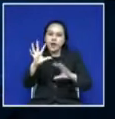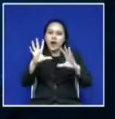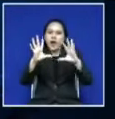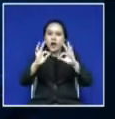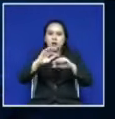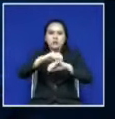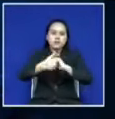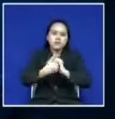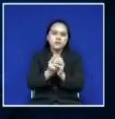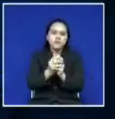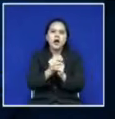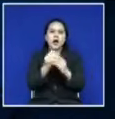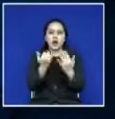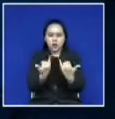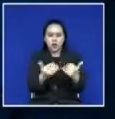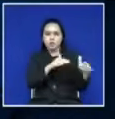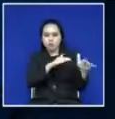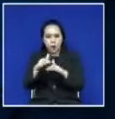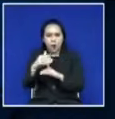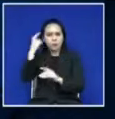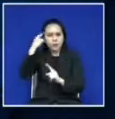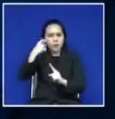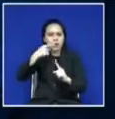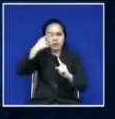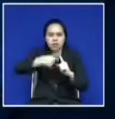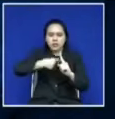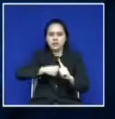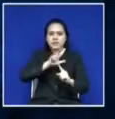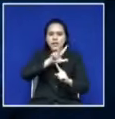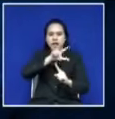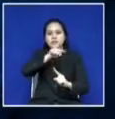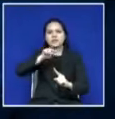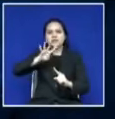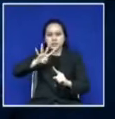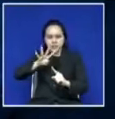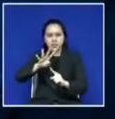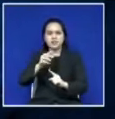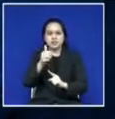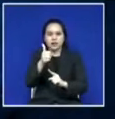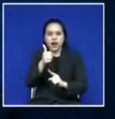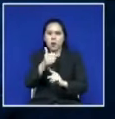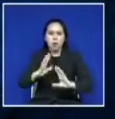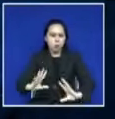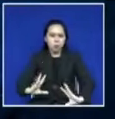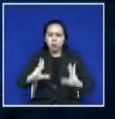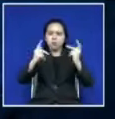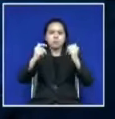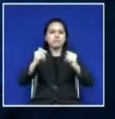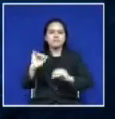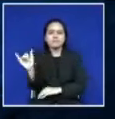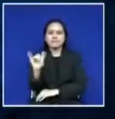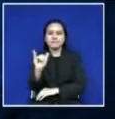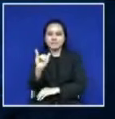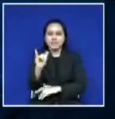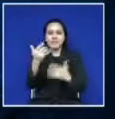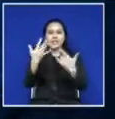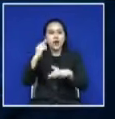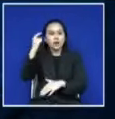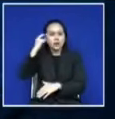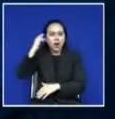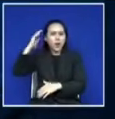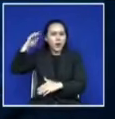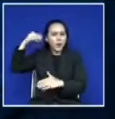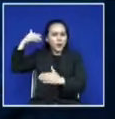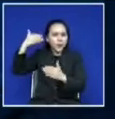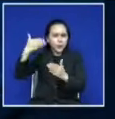เราเตรียมไว้เนี่ยพร้อมใช้ได้เป็นเดือนๆนะฮะอย่างน้อย 3-4 เดือนเนี่ยก็เรียกว่าไม่หมดนะครับแล้วก็ในต่อจากนี้ไปก็คงมีการเตรียมเข้ามาส